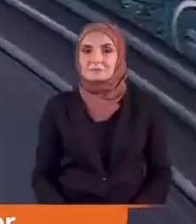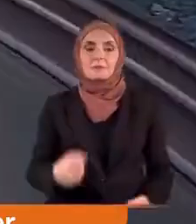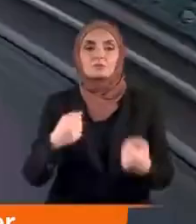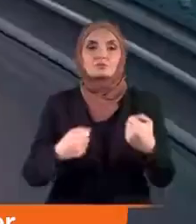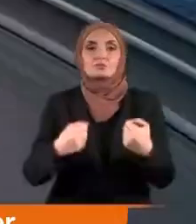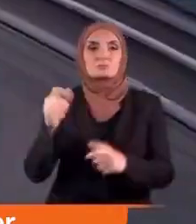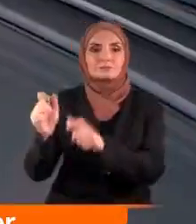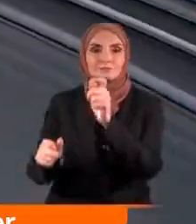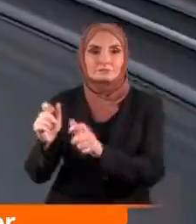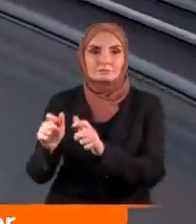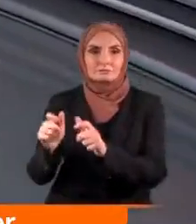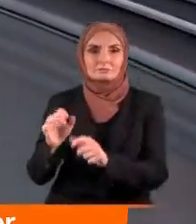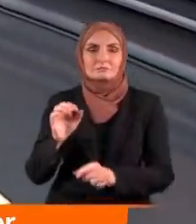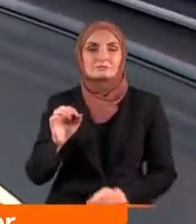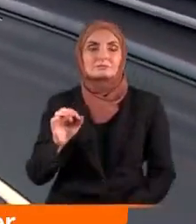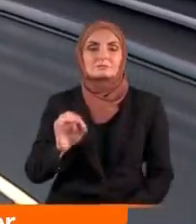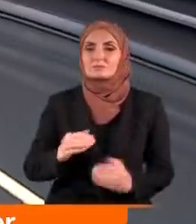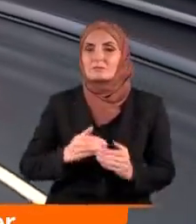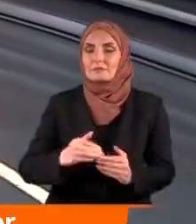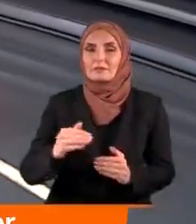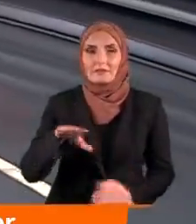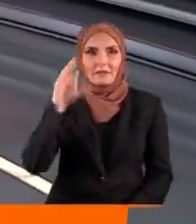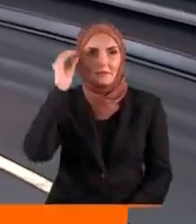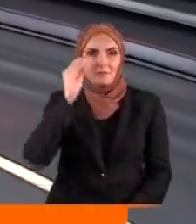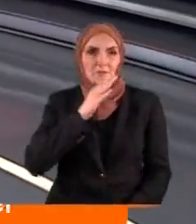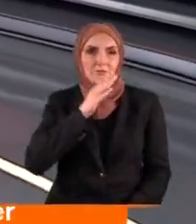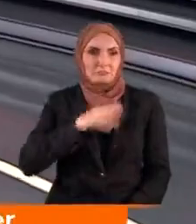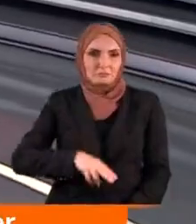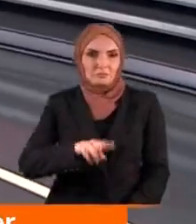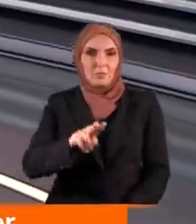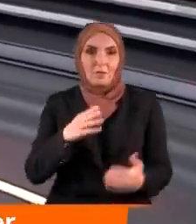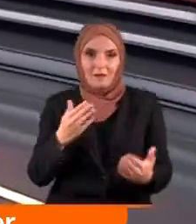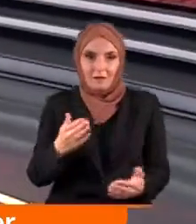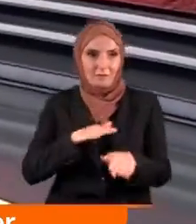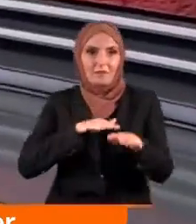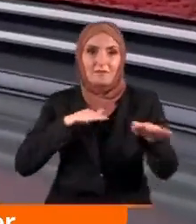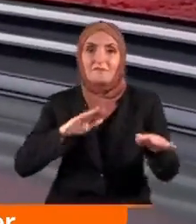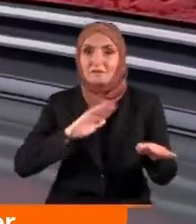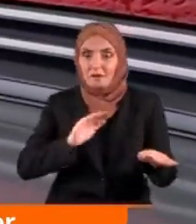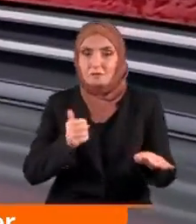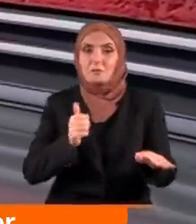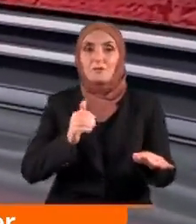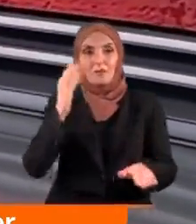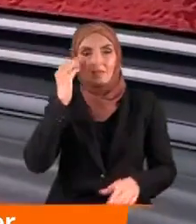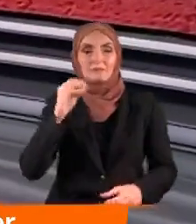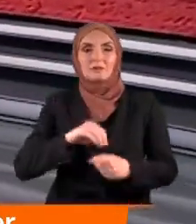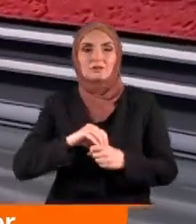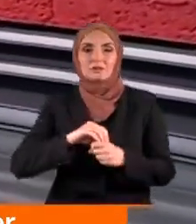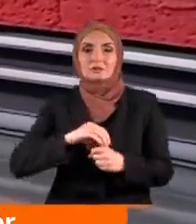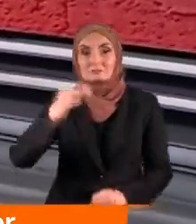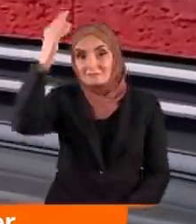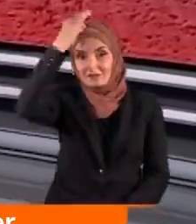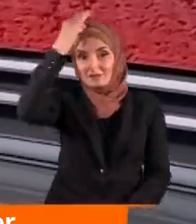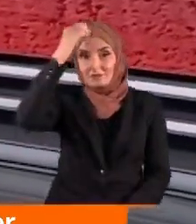Sürücüler artık ezbere bildiği yollarda bile trafik yoğunluğu olup olmadığını görebilmek için navigasyon uygulamalarından faydalanıyor. Ancak o